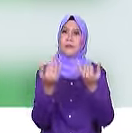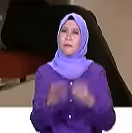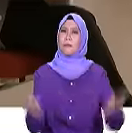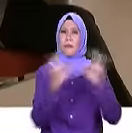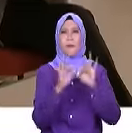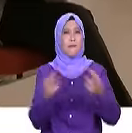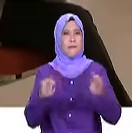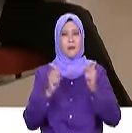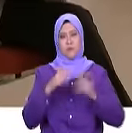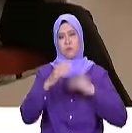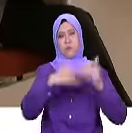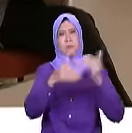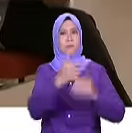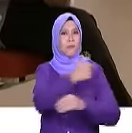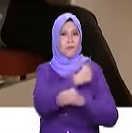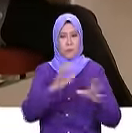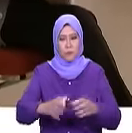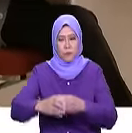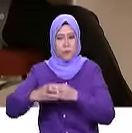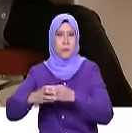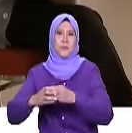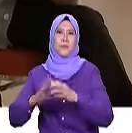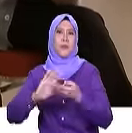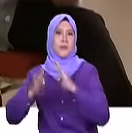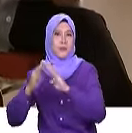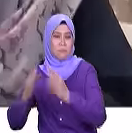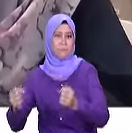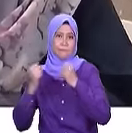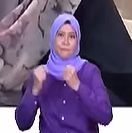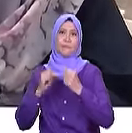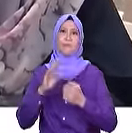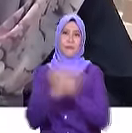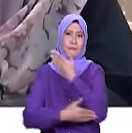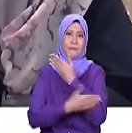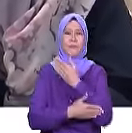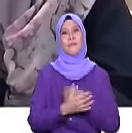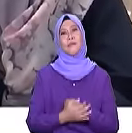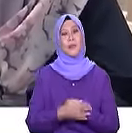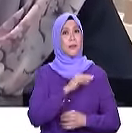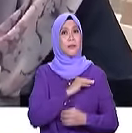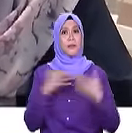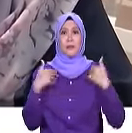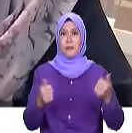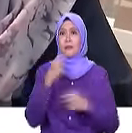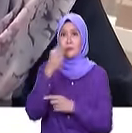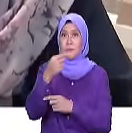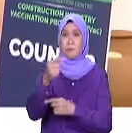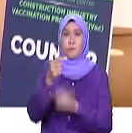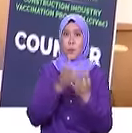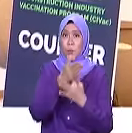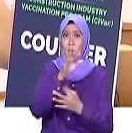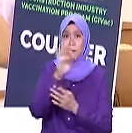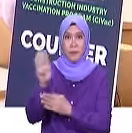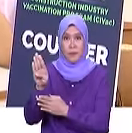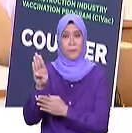arah mempercepatkan imuniti kelompok negara. Menteri Kesihatan Datuk Seri Dr. Adhan Baba menerusi laman Facebook rasminya